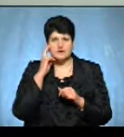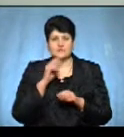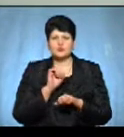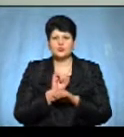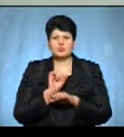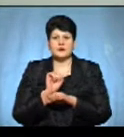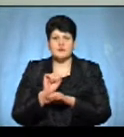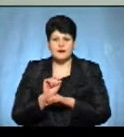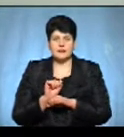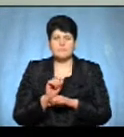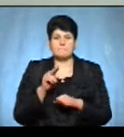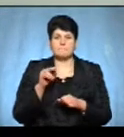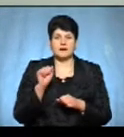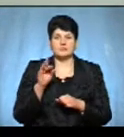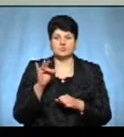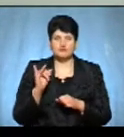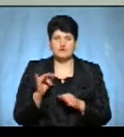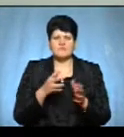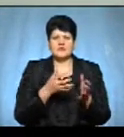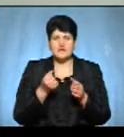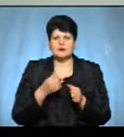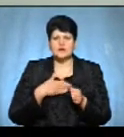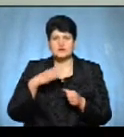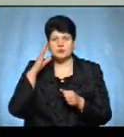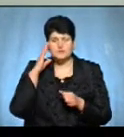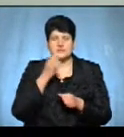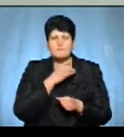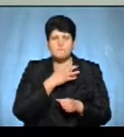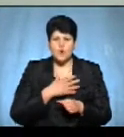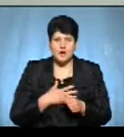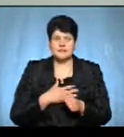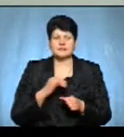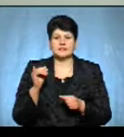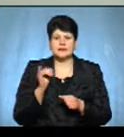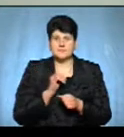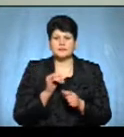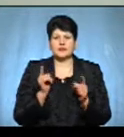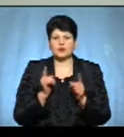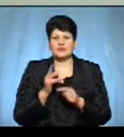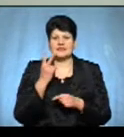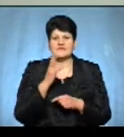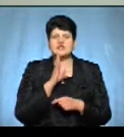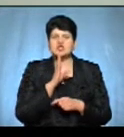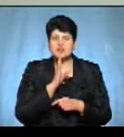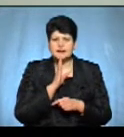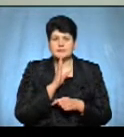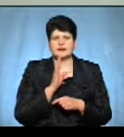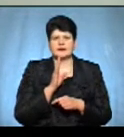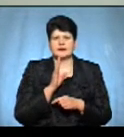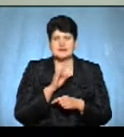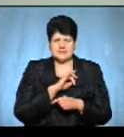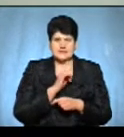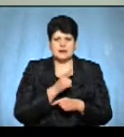зупиняли патрульні, бо виловлювали, витягували наших хлопців поранених і тому подібне. Вони там їм, коротше, дві жінки, але, по